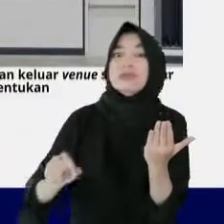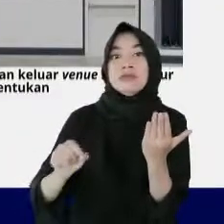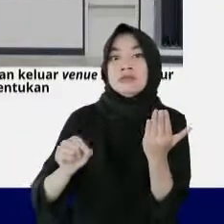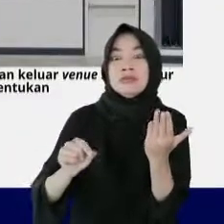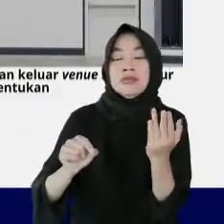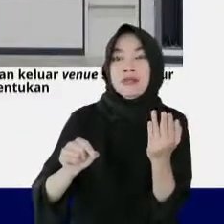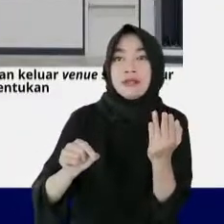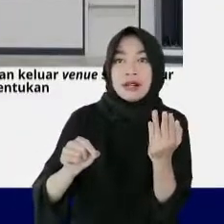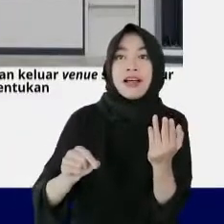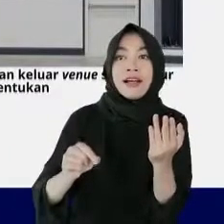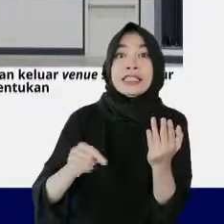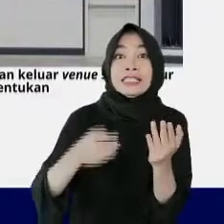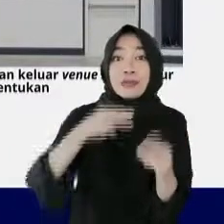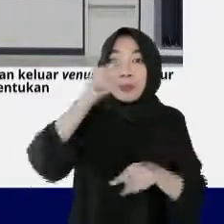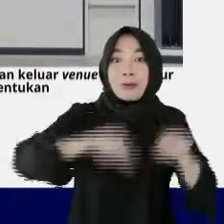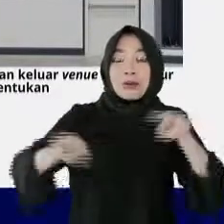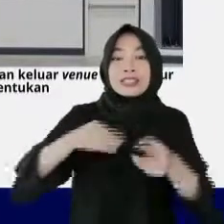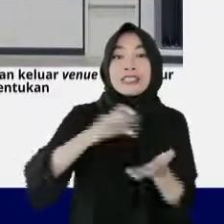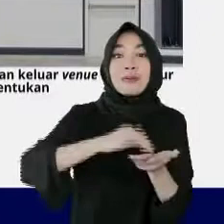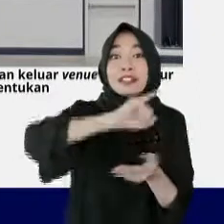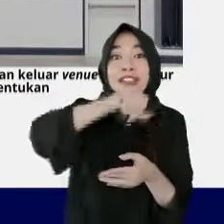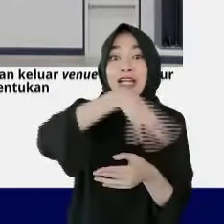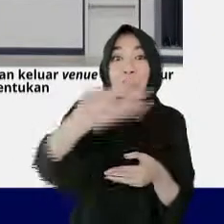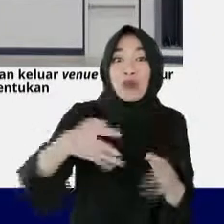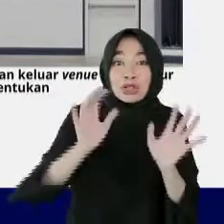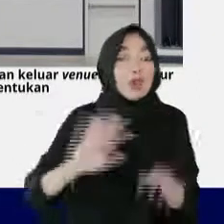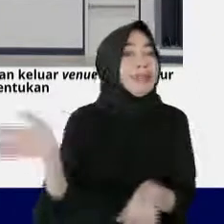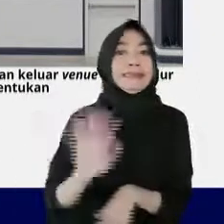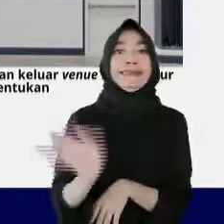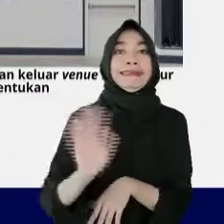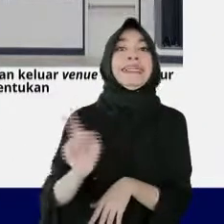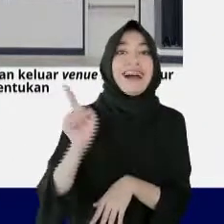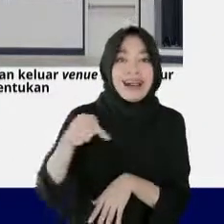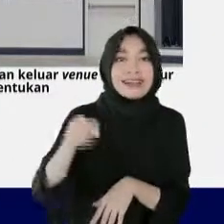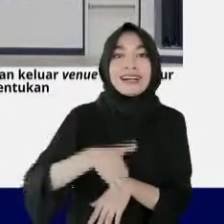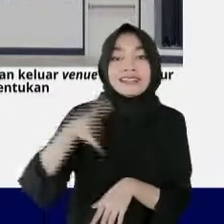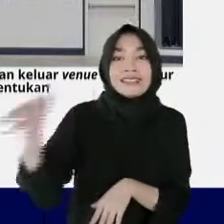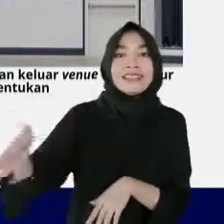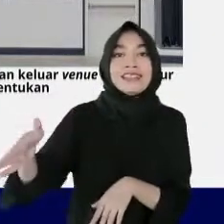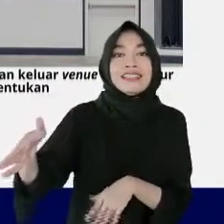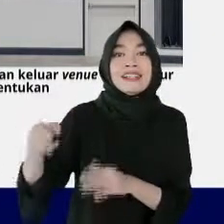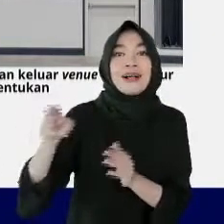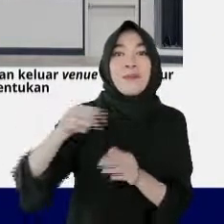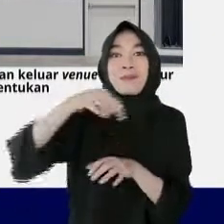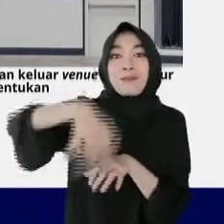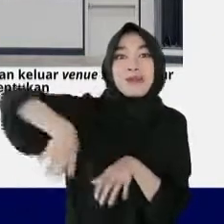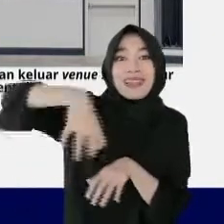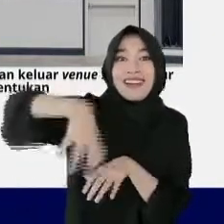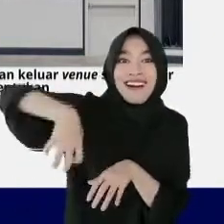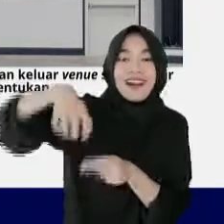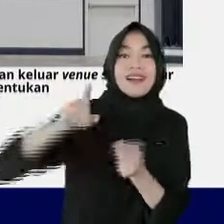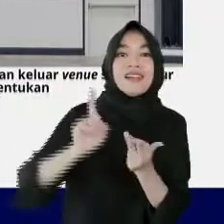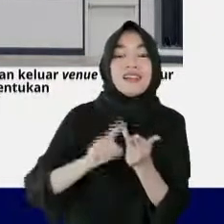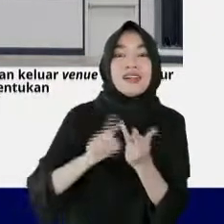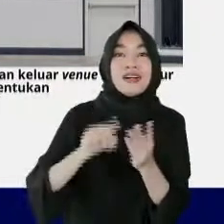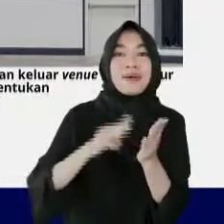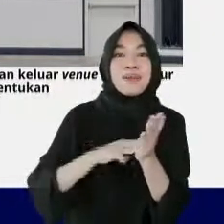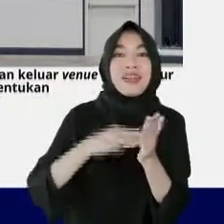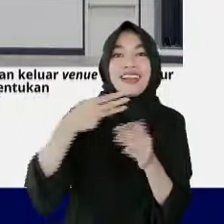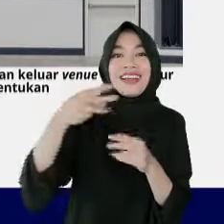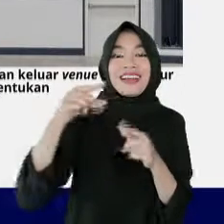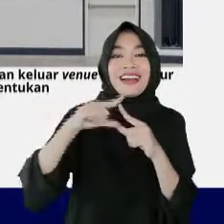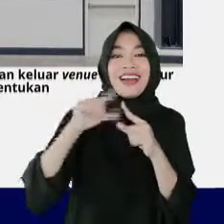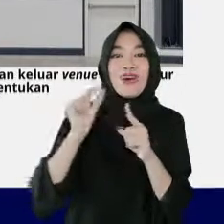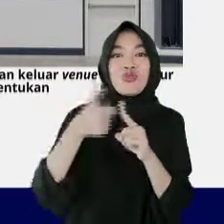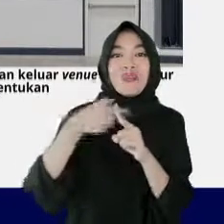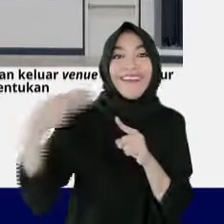bukan hanya di Jayapura kota Jayapura dan kabupaten Jayapura tim kami juga pergi ke Kabupaten Mimika dan juga ke Merauke